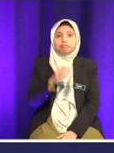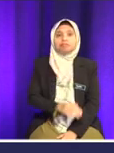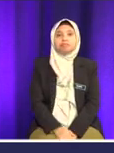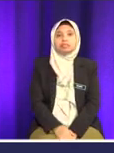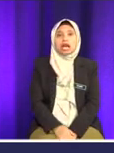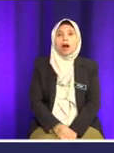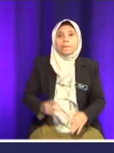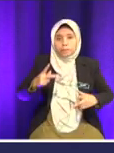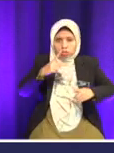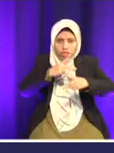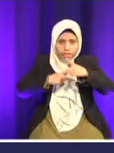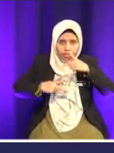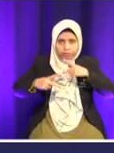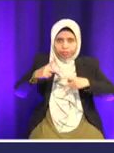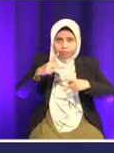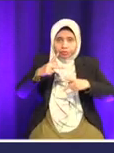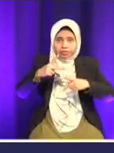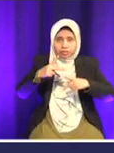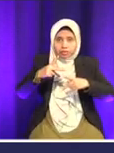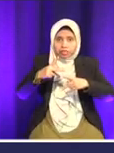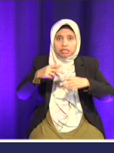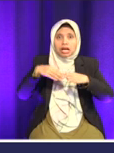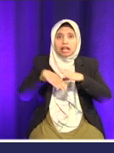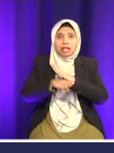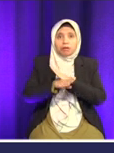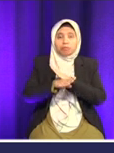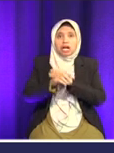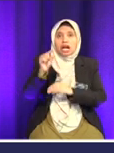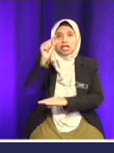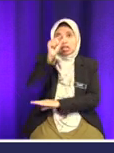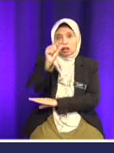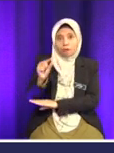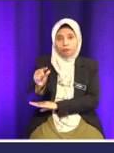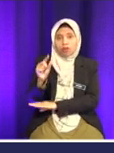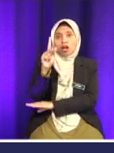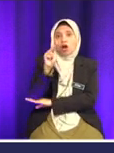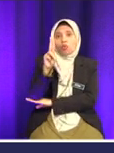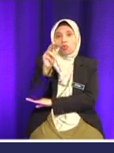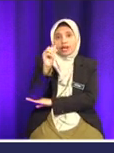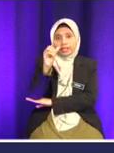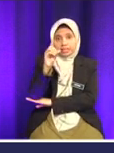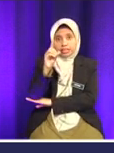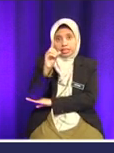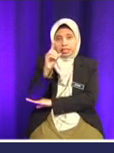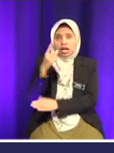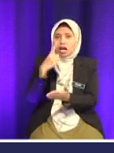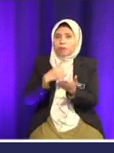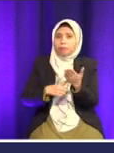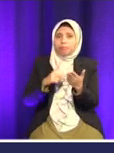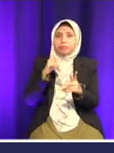mengkaji terutama sekali dalam grafik kuadrati Oke jadi kalau saya